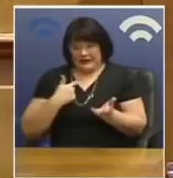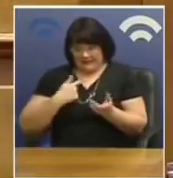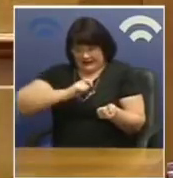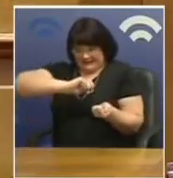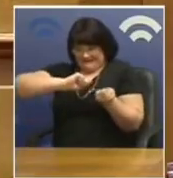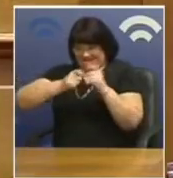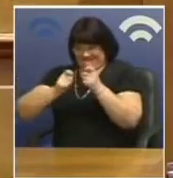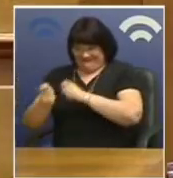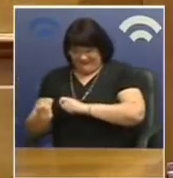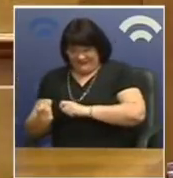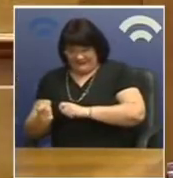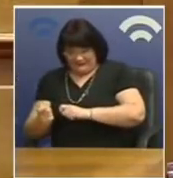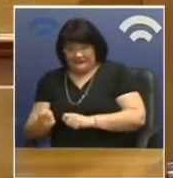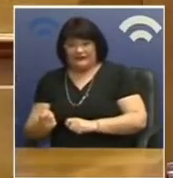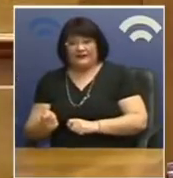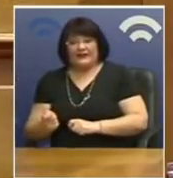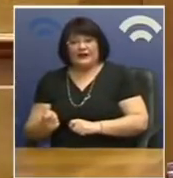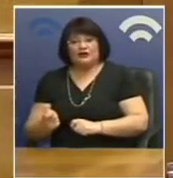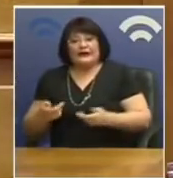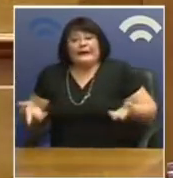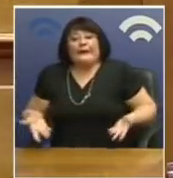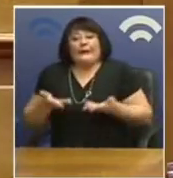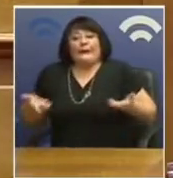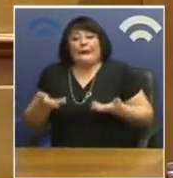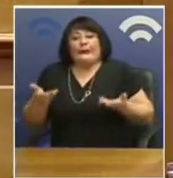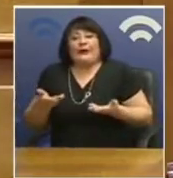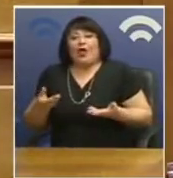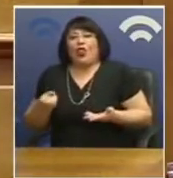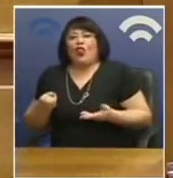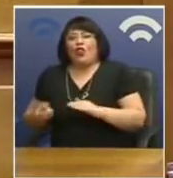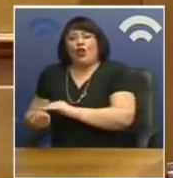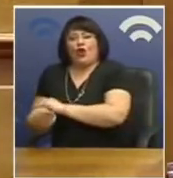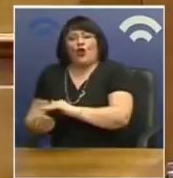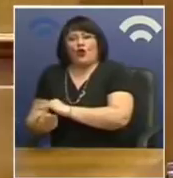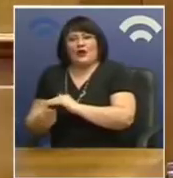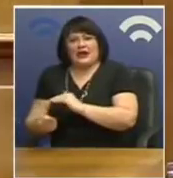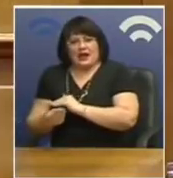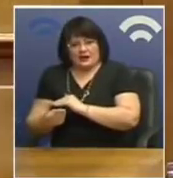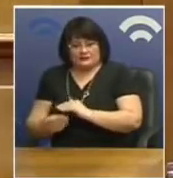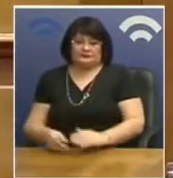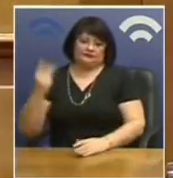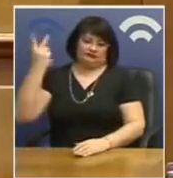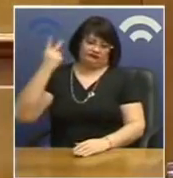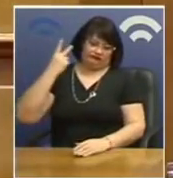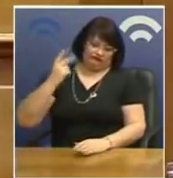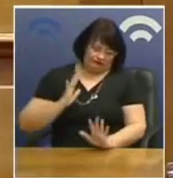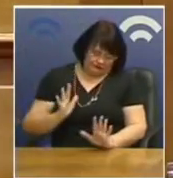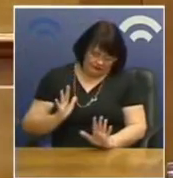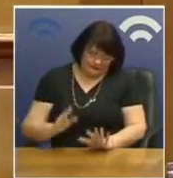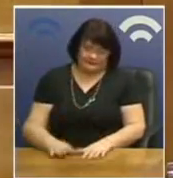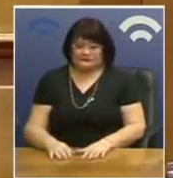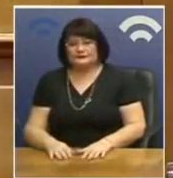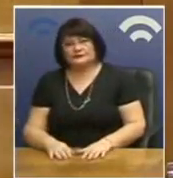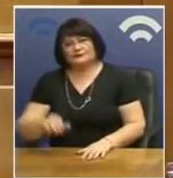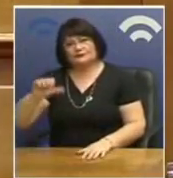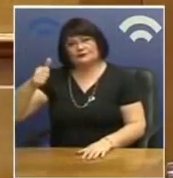κάναμε πλημέλημα τη δωροδοκία και μας εγκάλεσαν η Γκρεκό και ο ΣΑ. Πρώτα απ' όλα πρέπει να σας πω ότι η Γκρεκό,